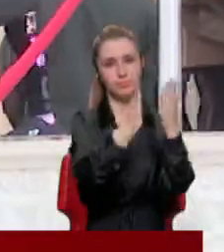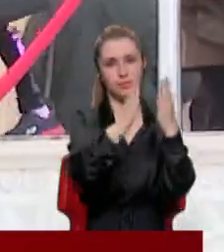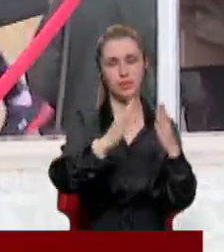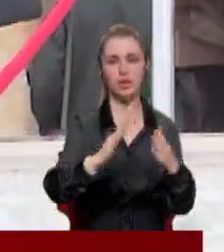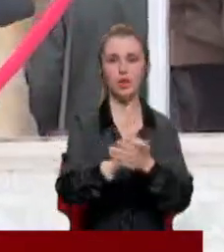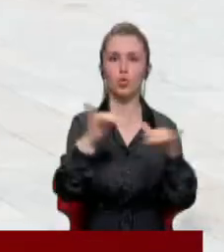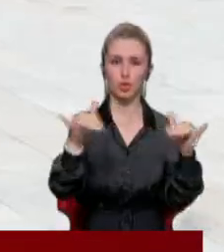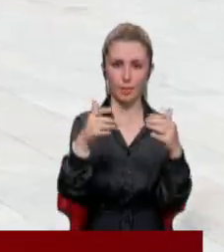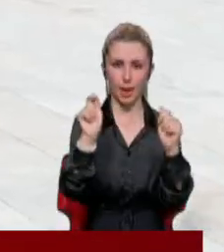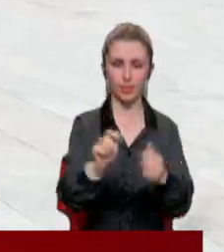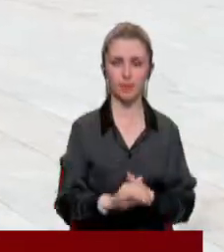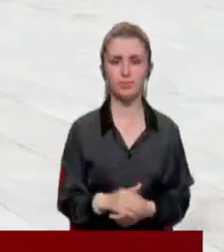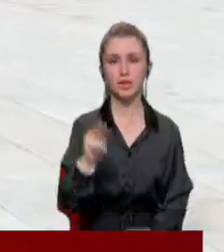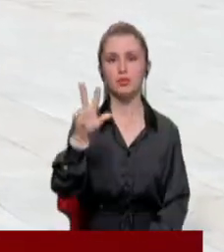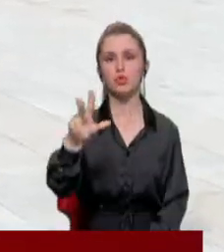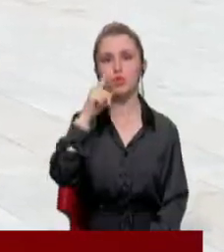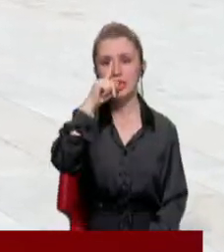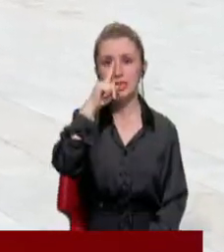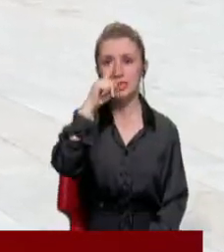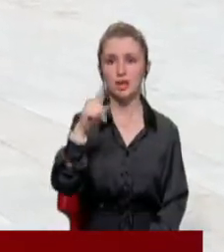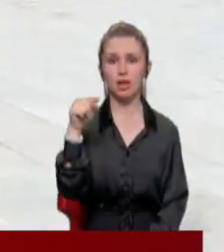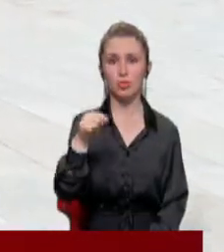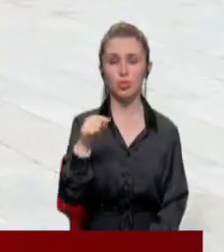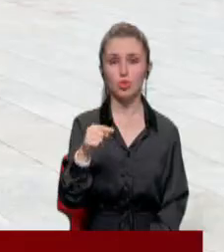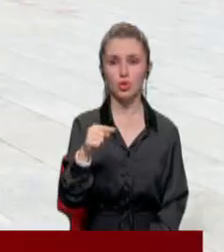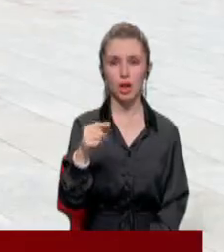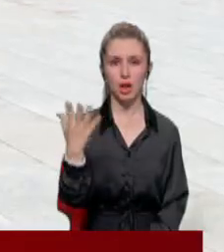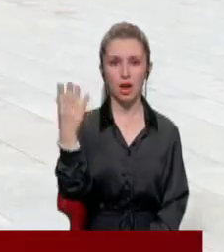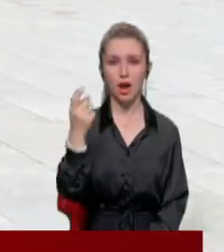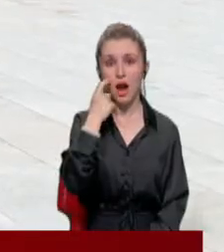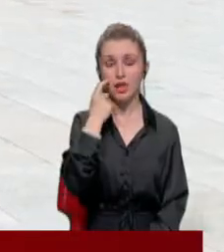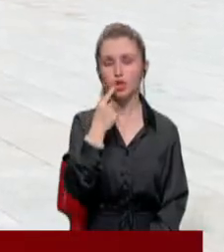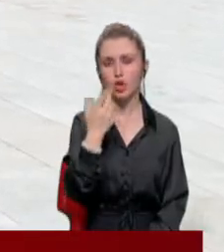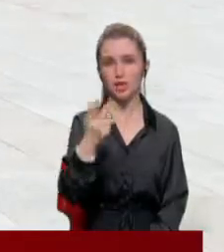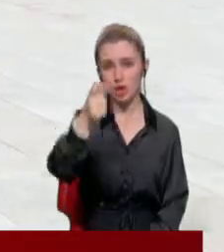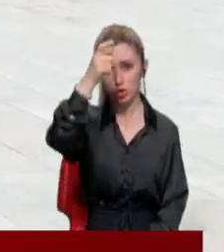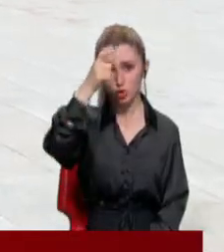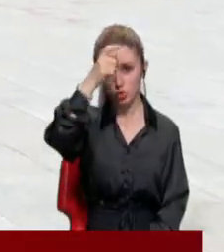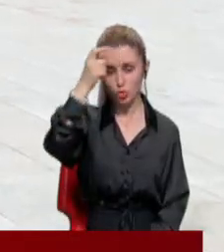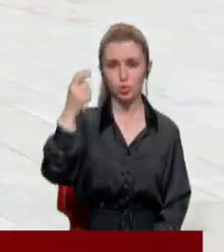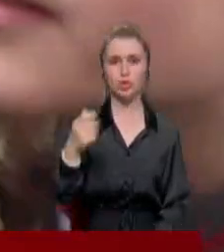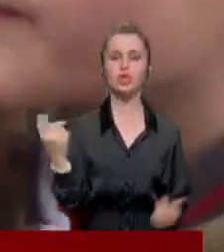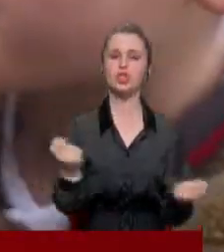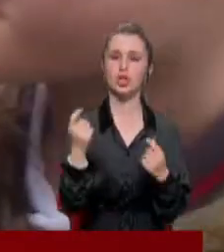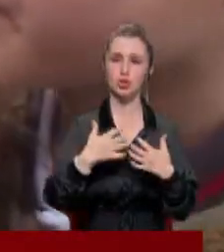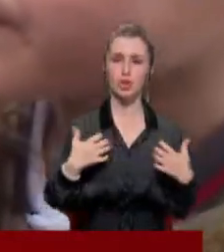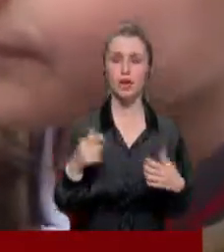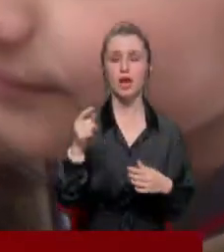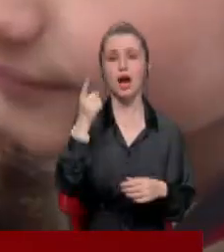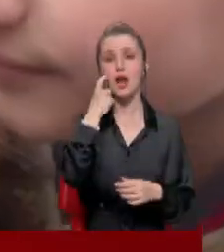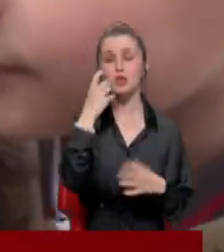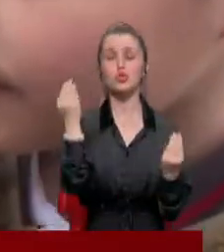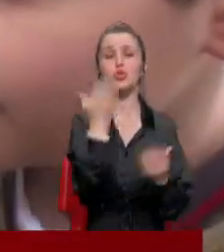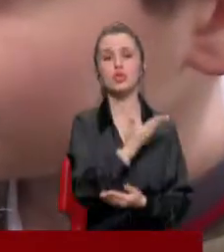bayram coşkusundaydı. 23 Nisan'ı veren bugünleri büyük atan diyor ki Türk çalış, evin güven. Atatürk'ü